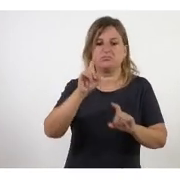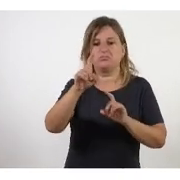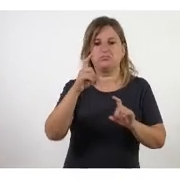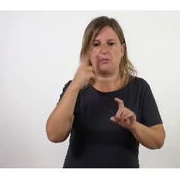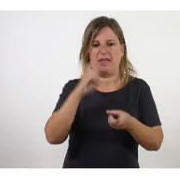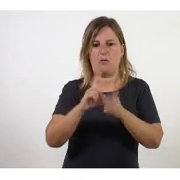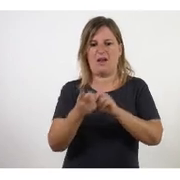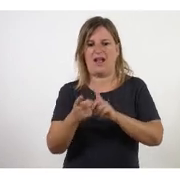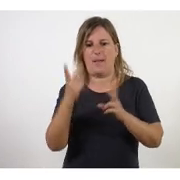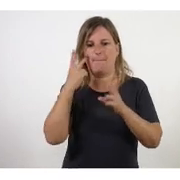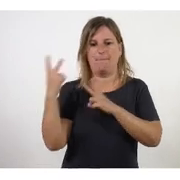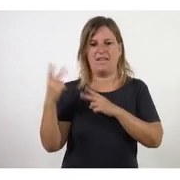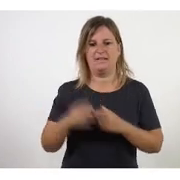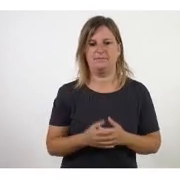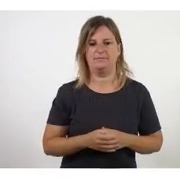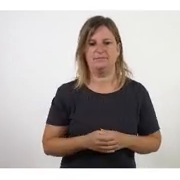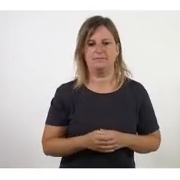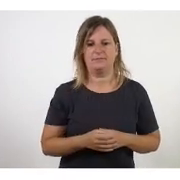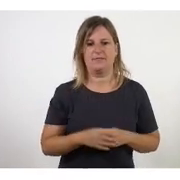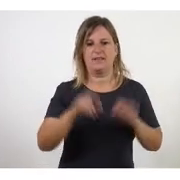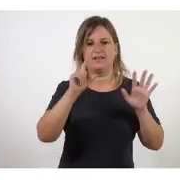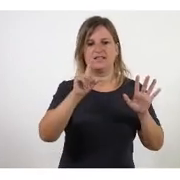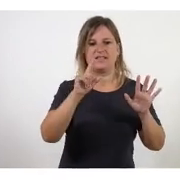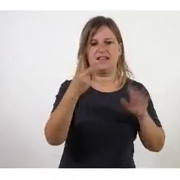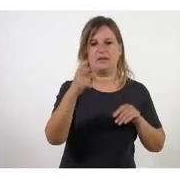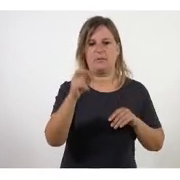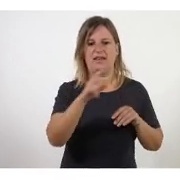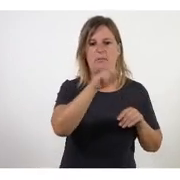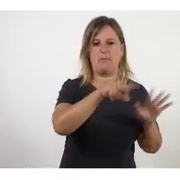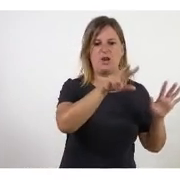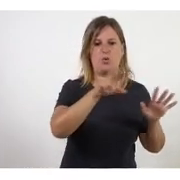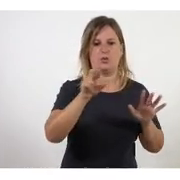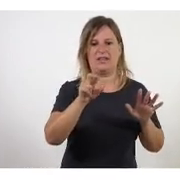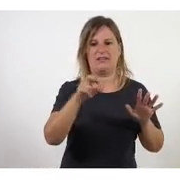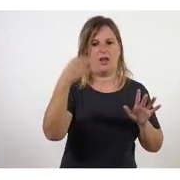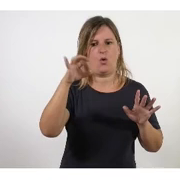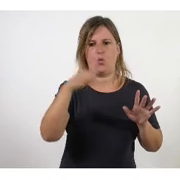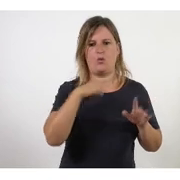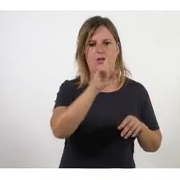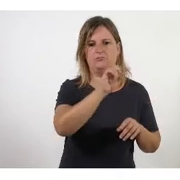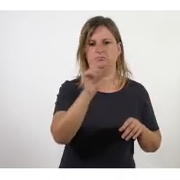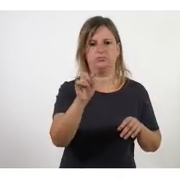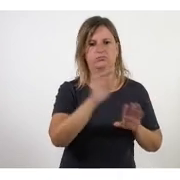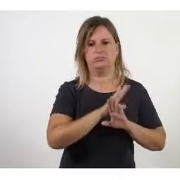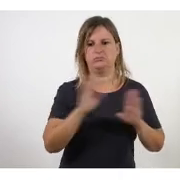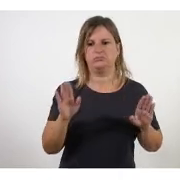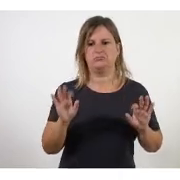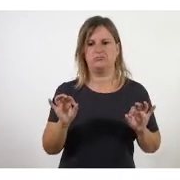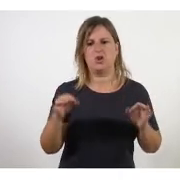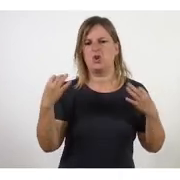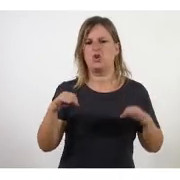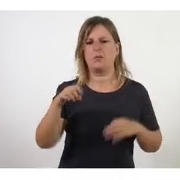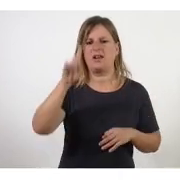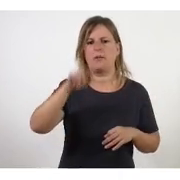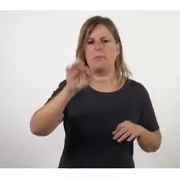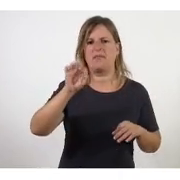bitrate, estic tocant el 720-1080. Això és l'única cosa que tocaria. I normalment a 1080